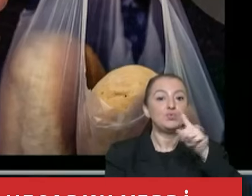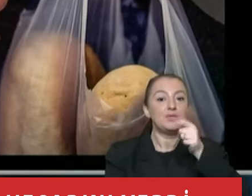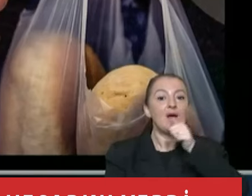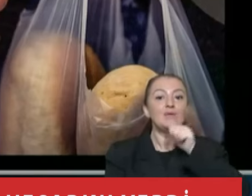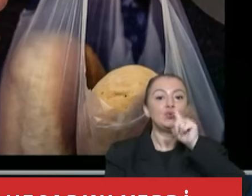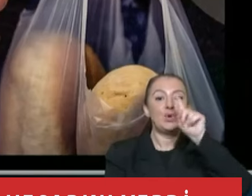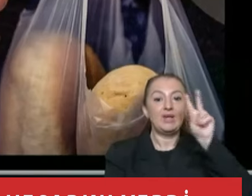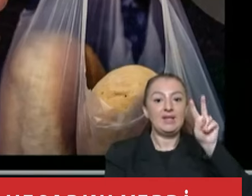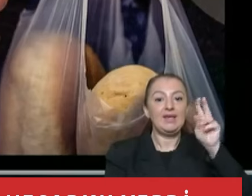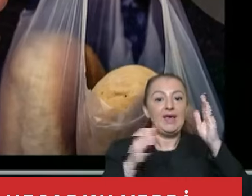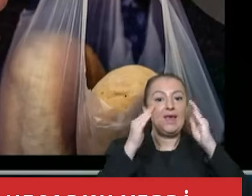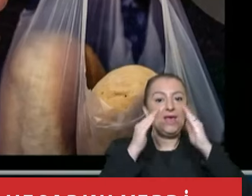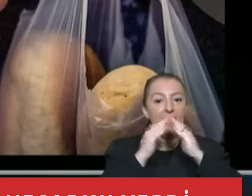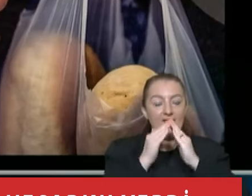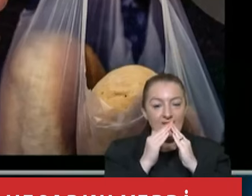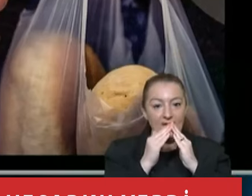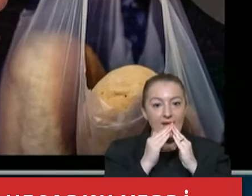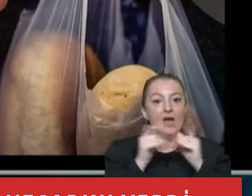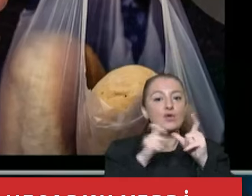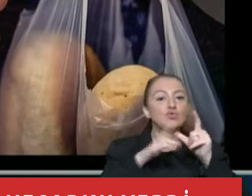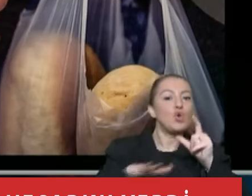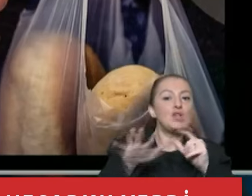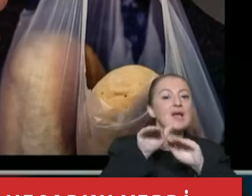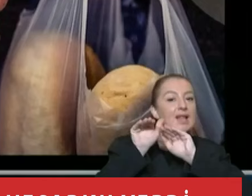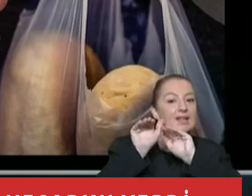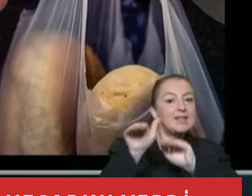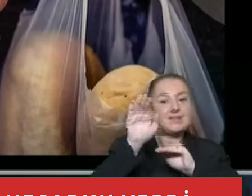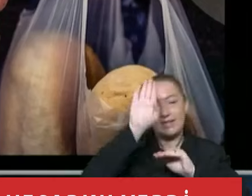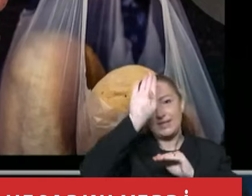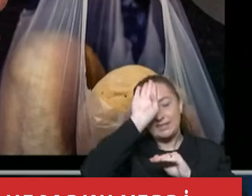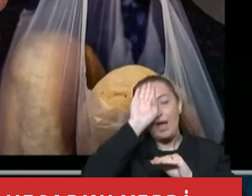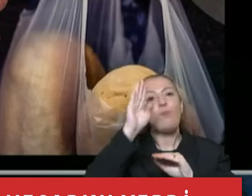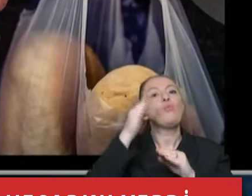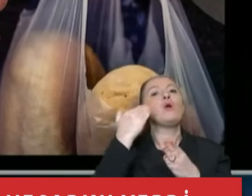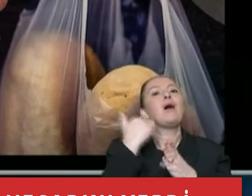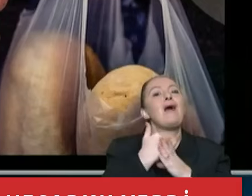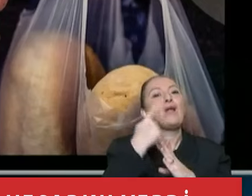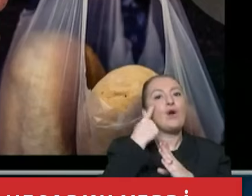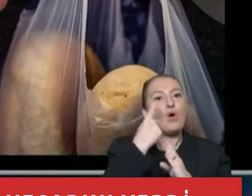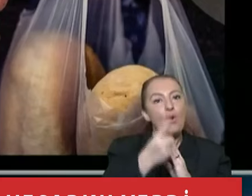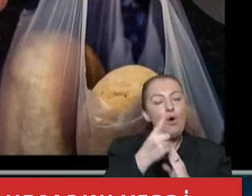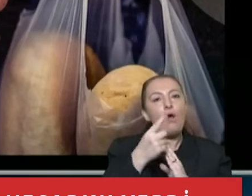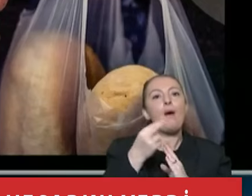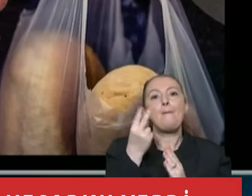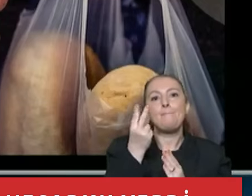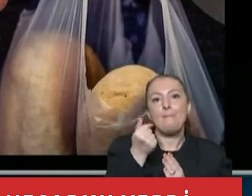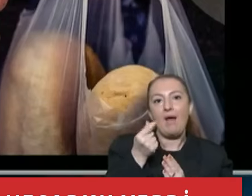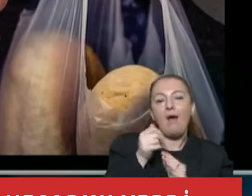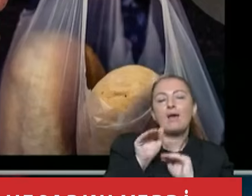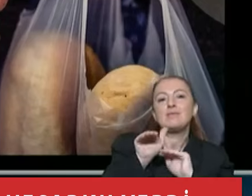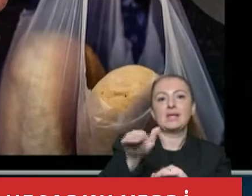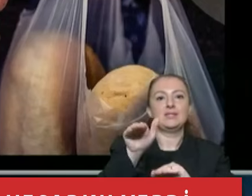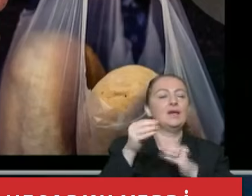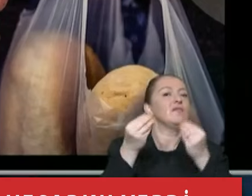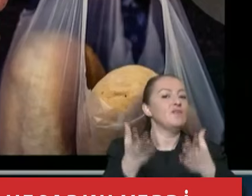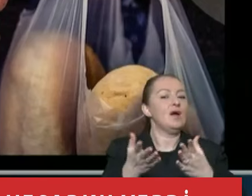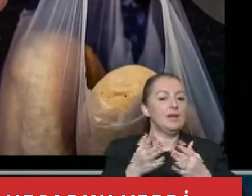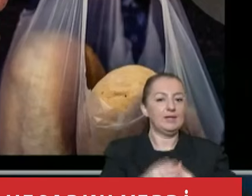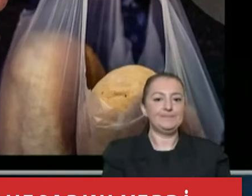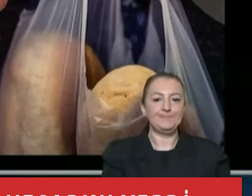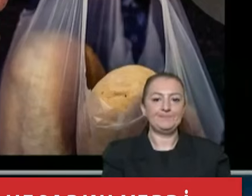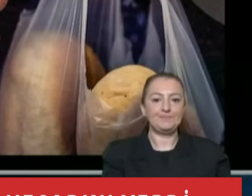122 haneye destek İstanbul kart ile periyodik olarak nakdi destek sağlamış